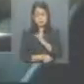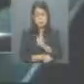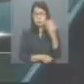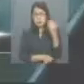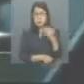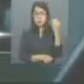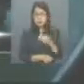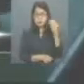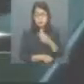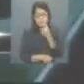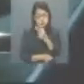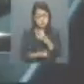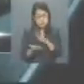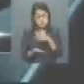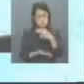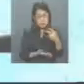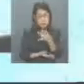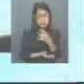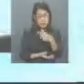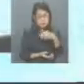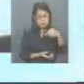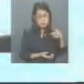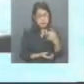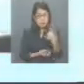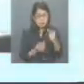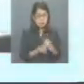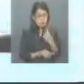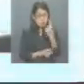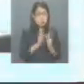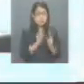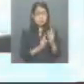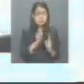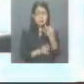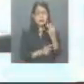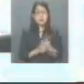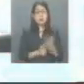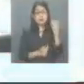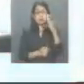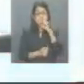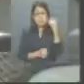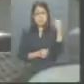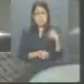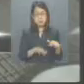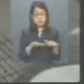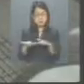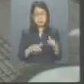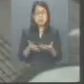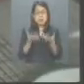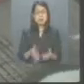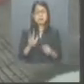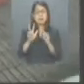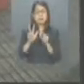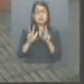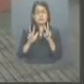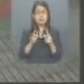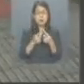ำไปประมวลผลซึ่งเมื่อคืนนี้ในพื้นที่อำเภอถลางได้เกิดแผ่นดินไหวขนาด 3.2 ริกเตอร์ขึ้นอีกแต่แรงสั่นสะเ